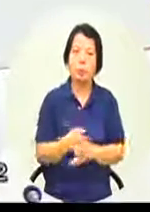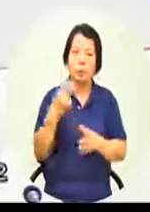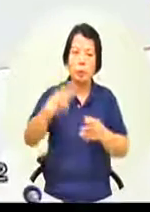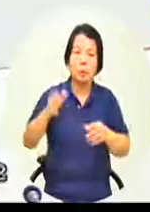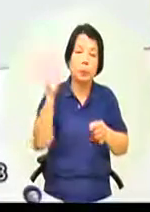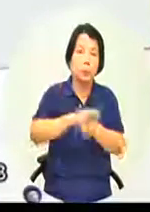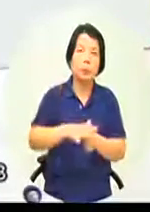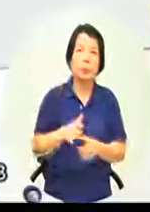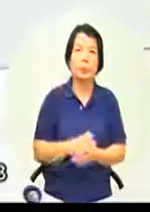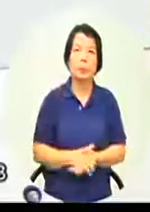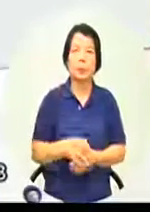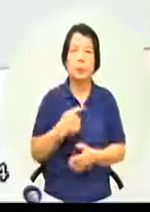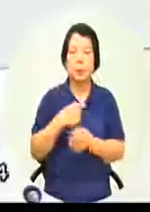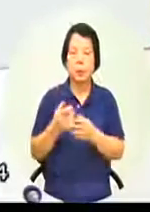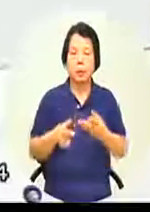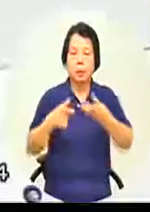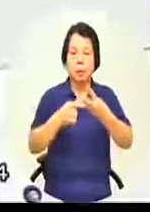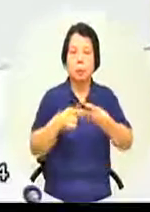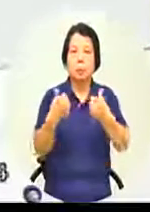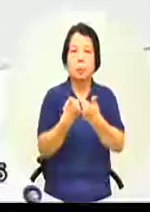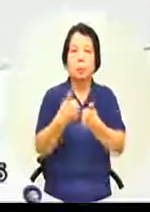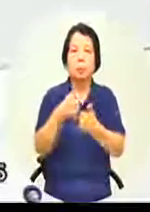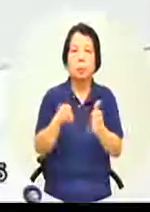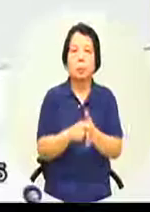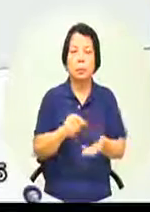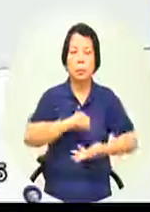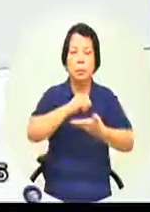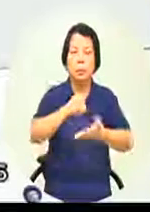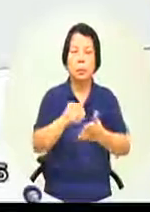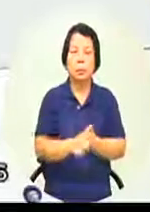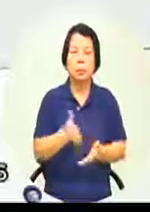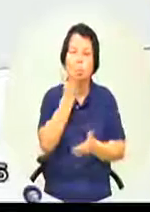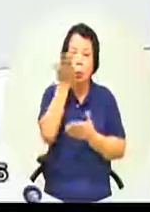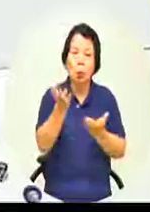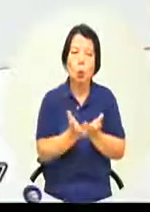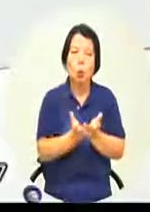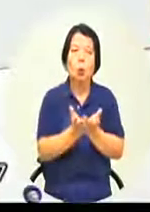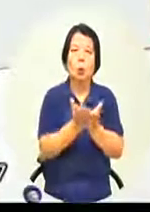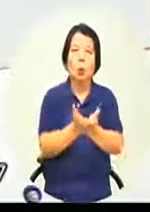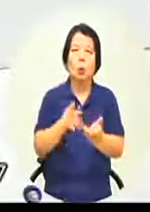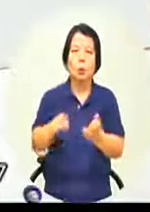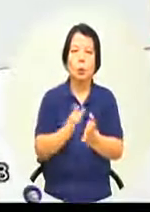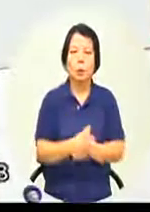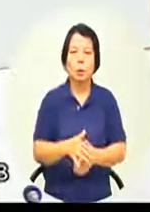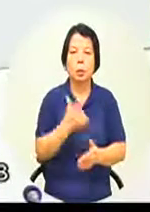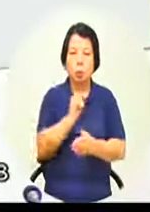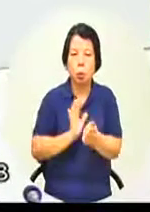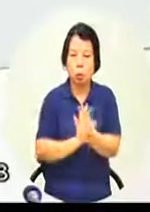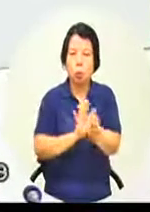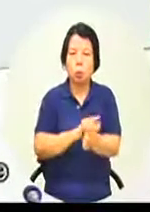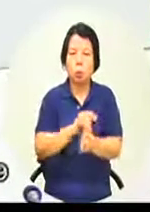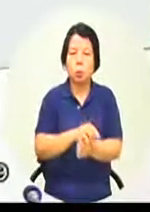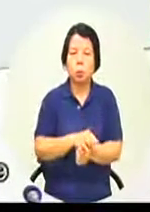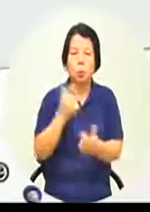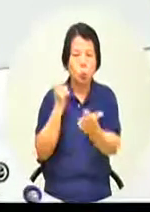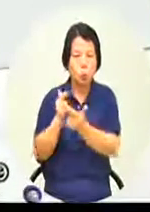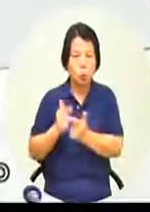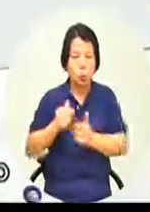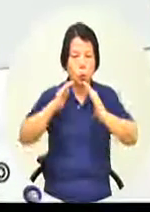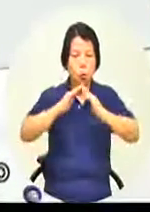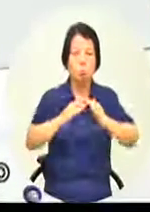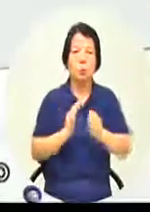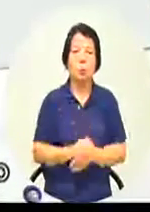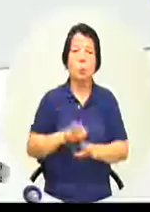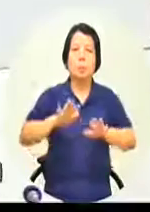就是说我们上个会期特别提到说，游艇是高雄是非常好的一个推广游艇的一个城市。